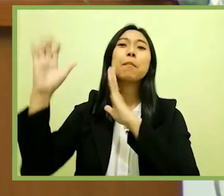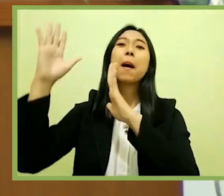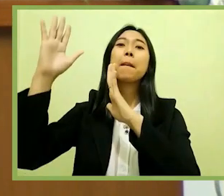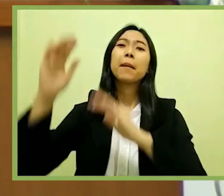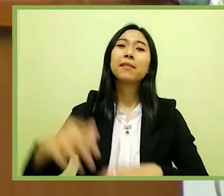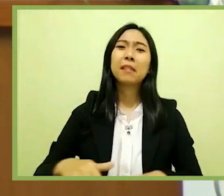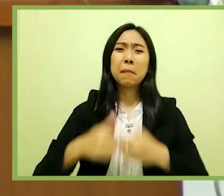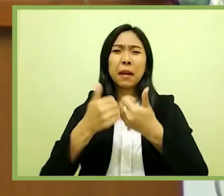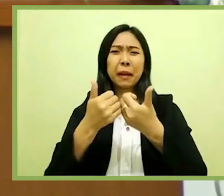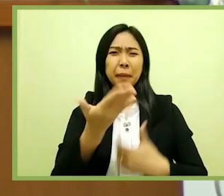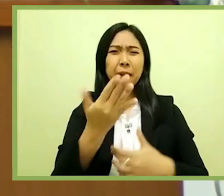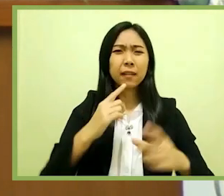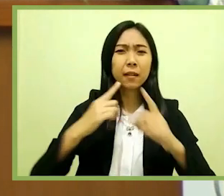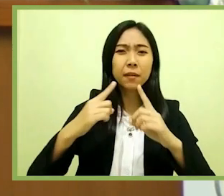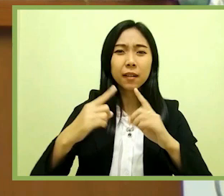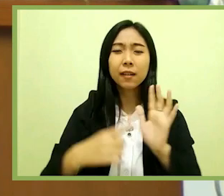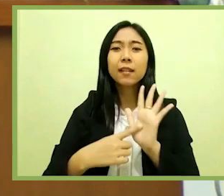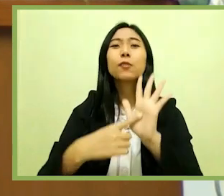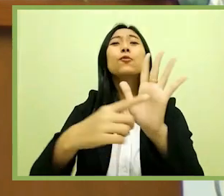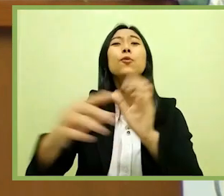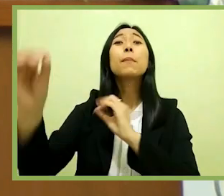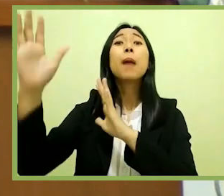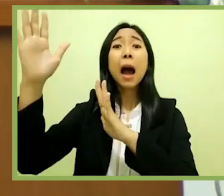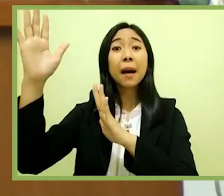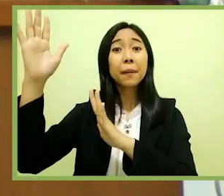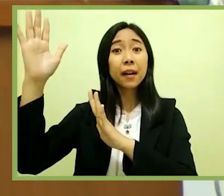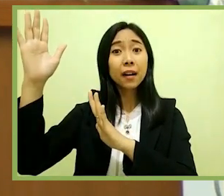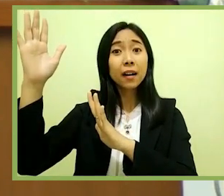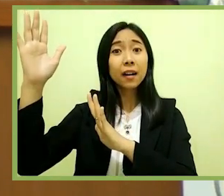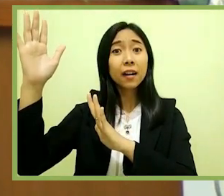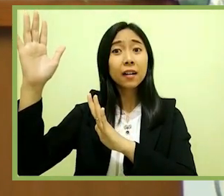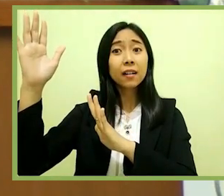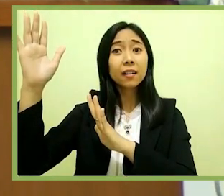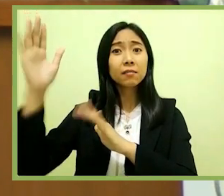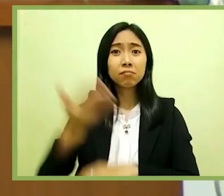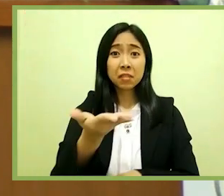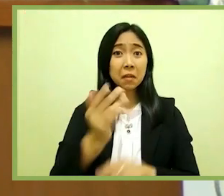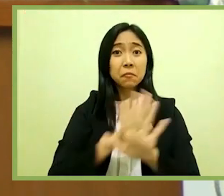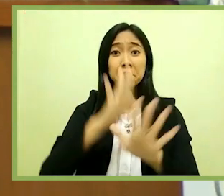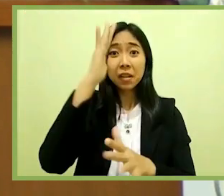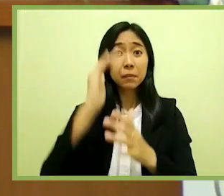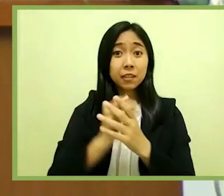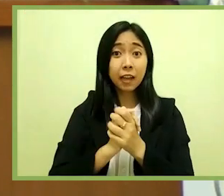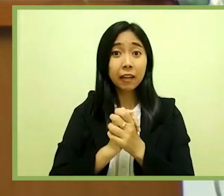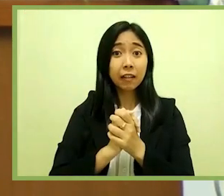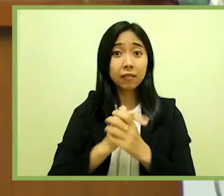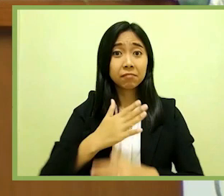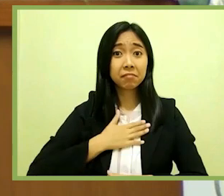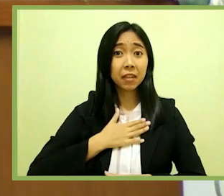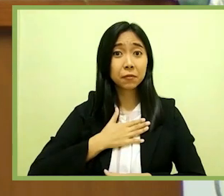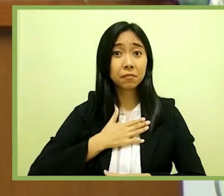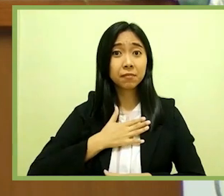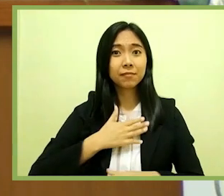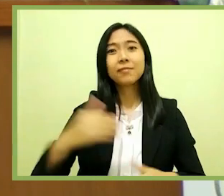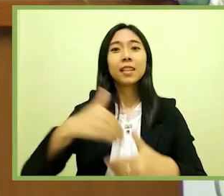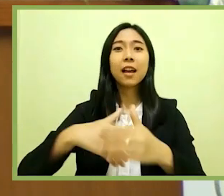berkata, tunjukkanlah Bapa itu kepada kami. Tidak percayakah engkau bahwa aku di dalam